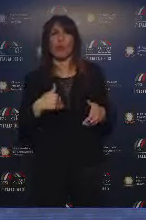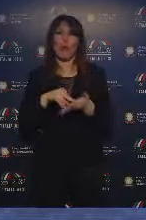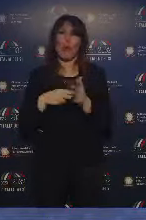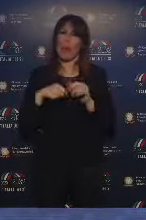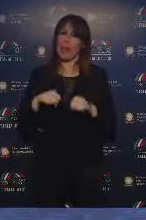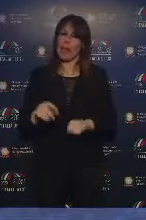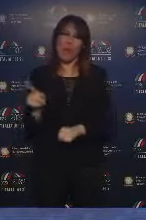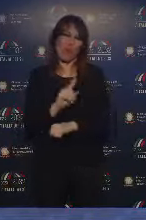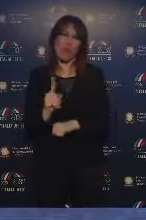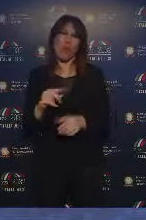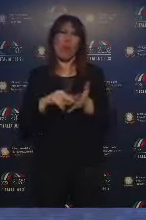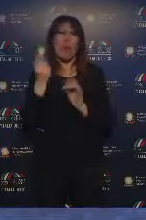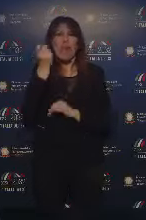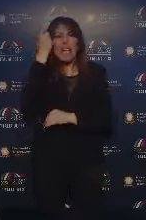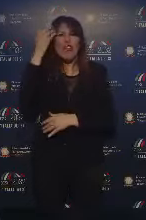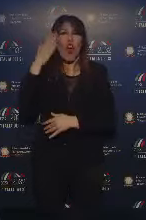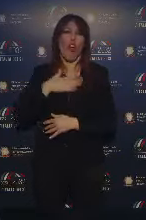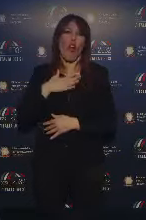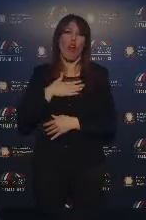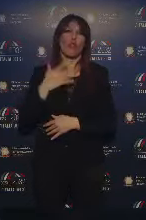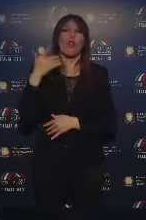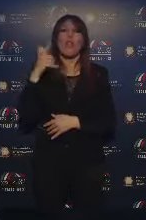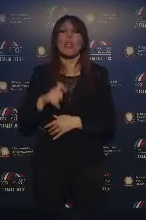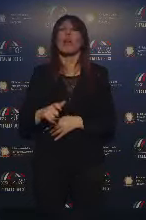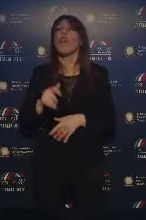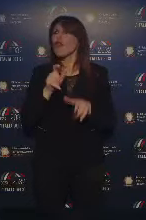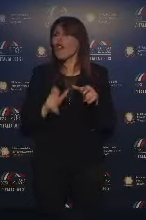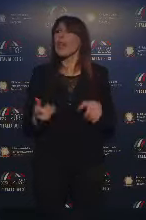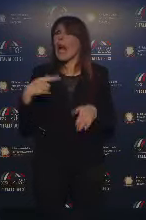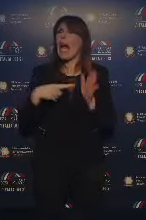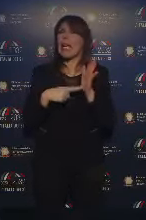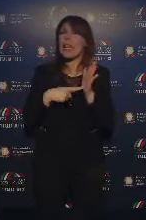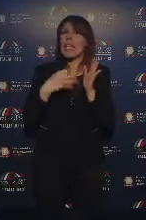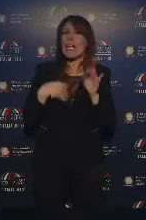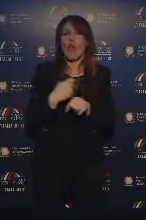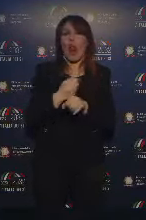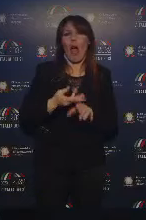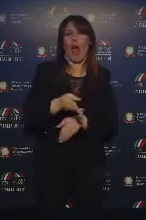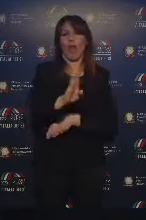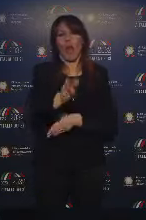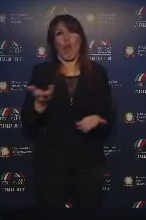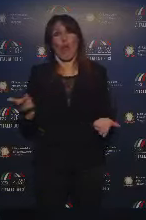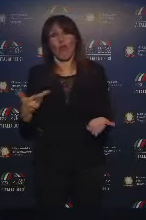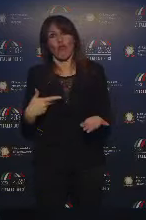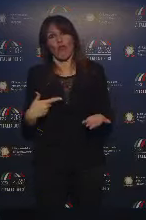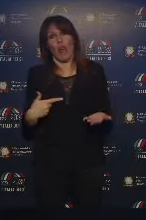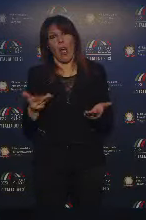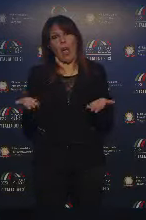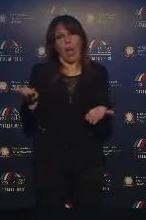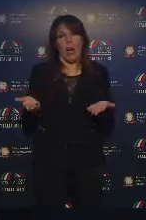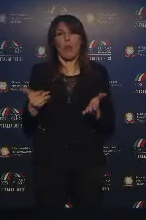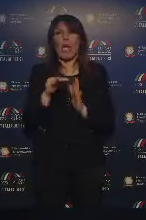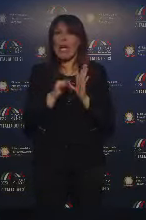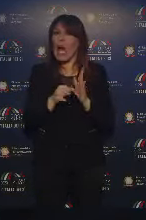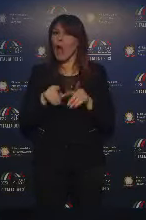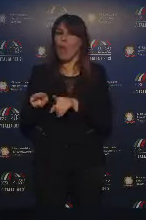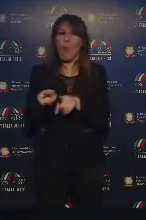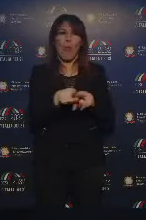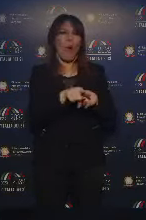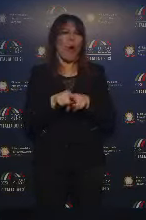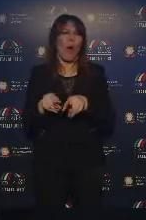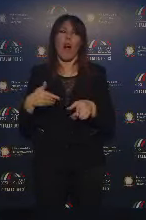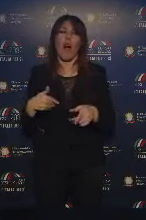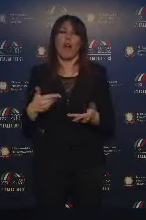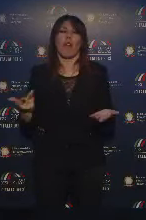ma è un problema ideologico perché la gente ha anche diritto di andare a lavorare Quindi cerchiamo di dare delle regole uguali per tutti Poi questa è una roba